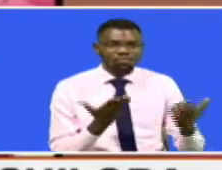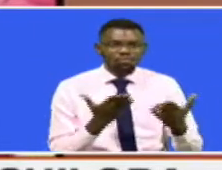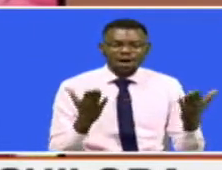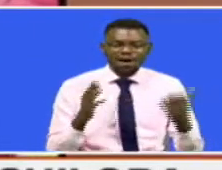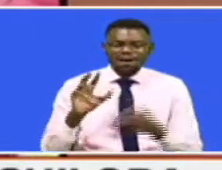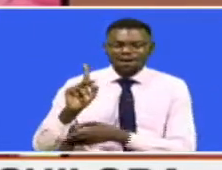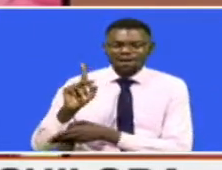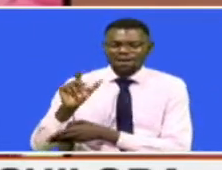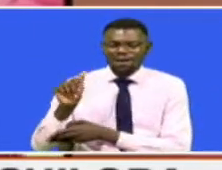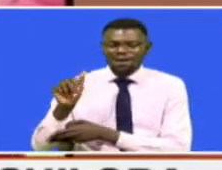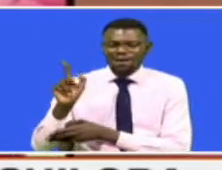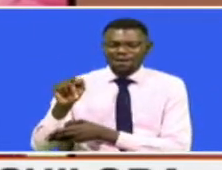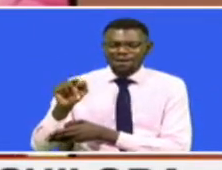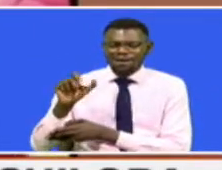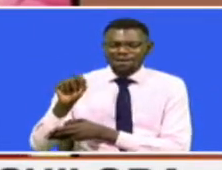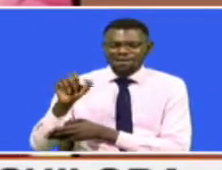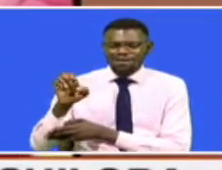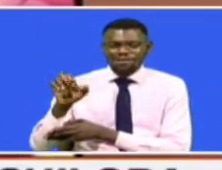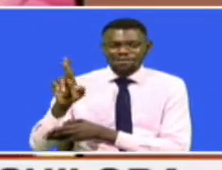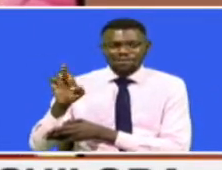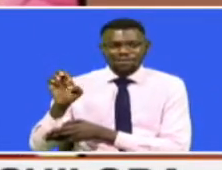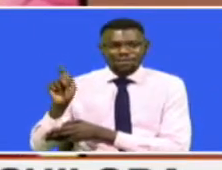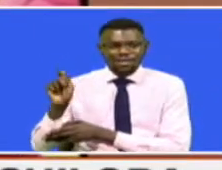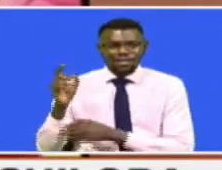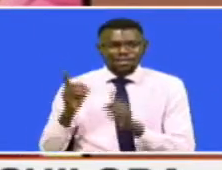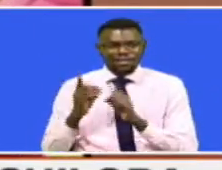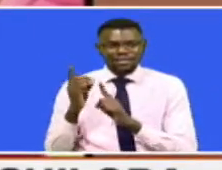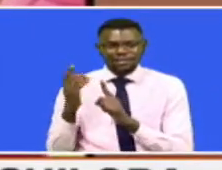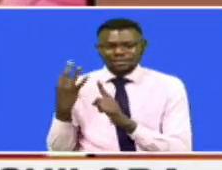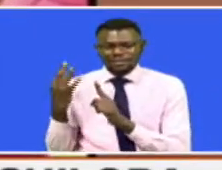ya Kapseret kaunti ya Wasingishu tarehe